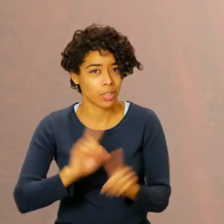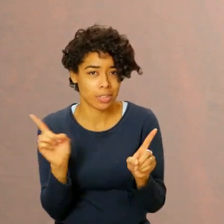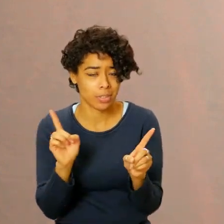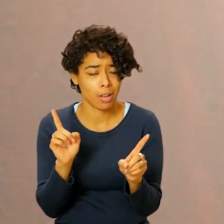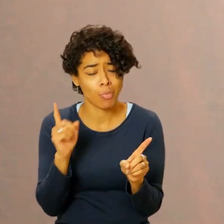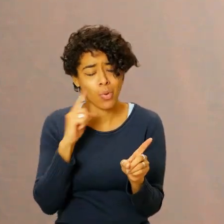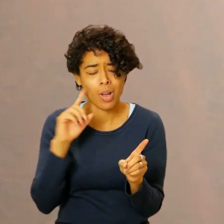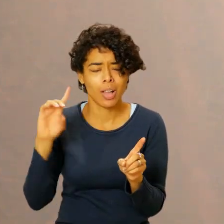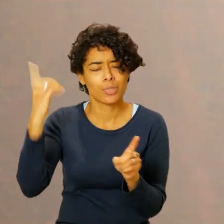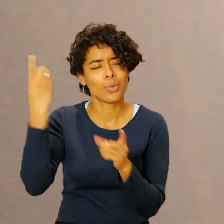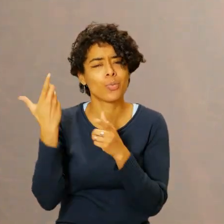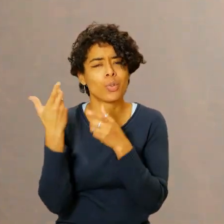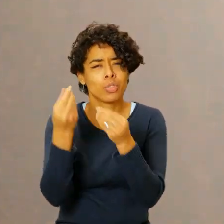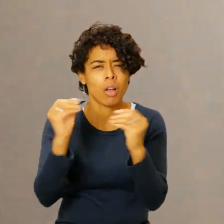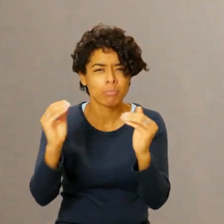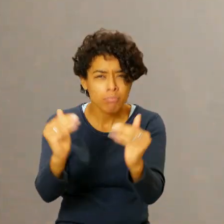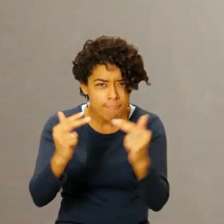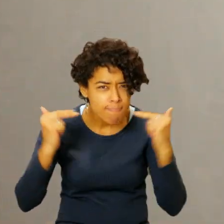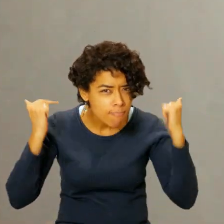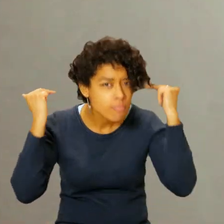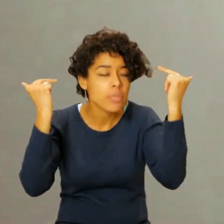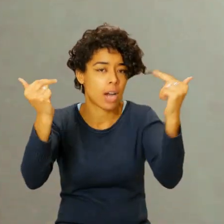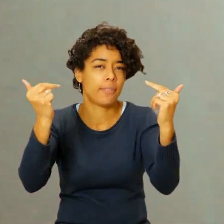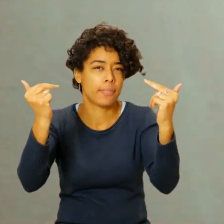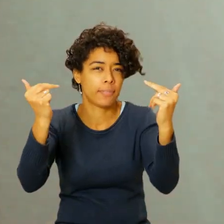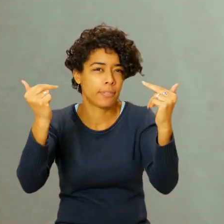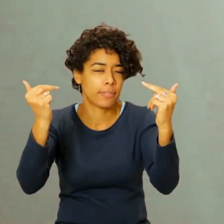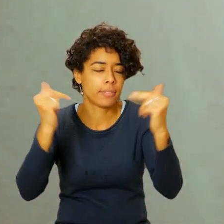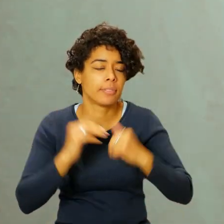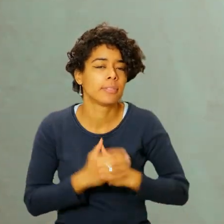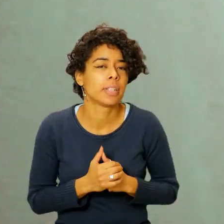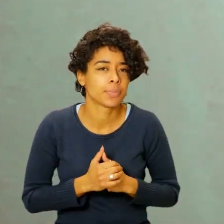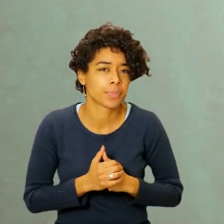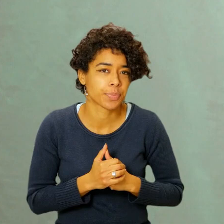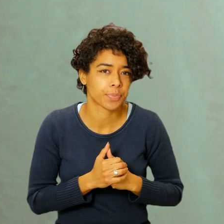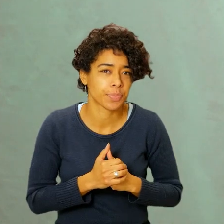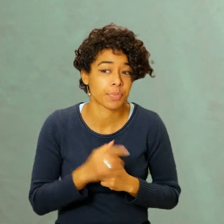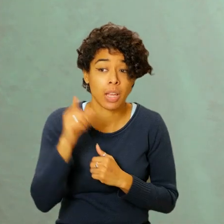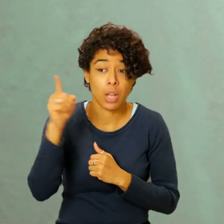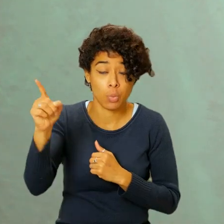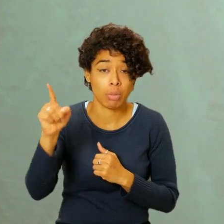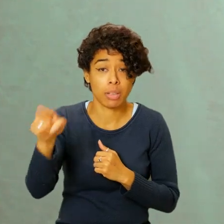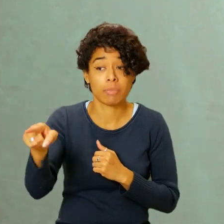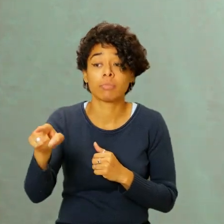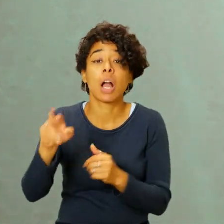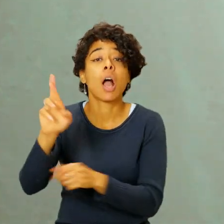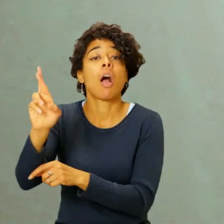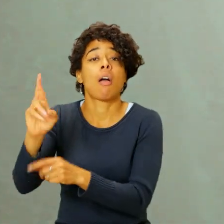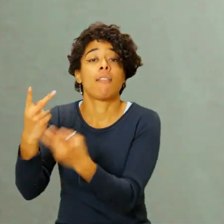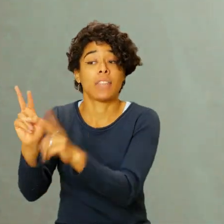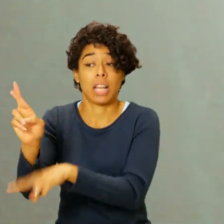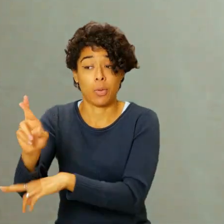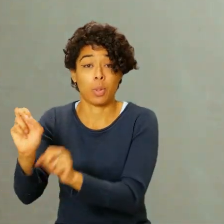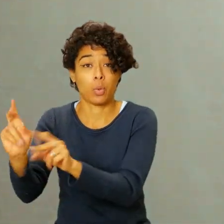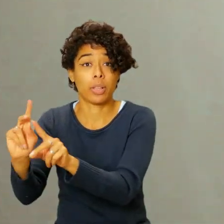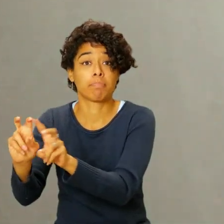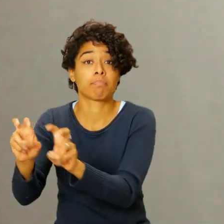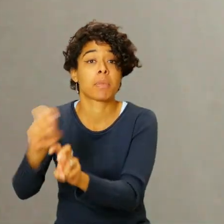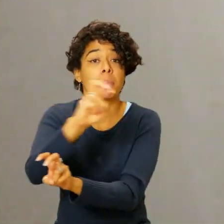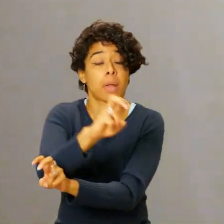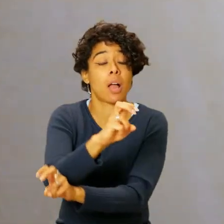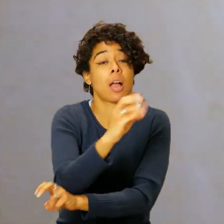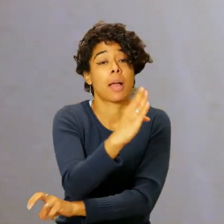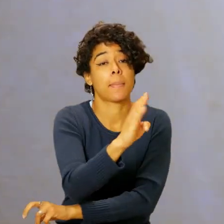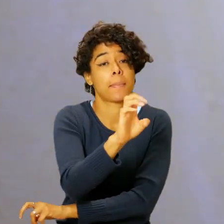un autre niveau dans son plan, dans sa présence. Il va aller jusqu'à Beersheba. Il va aller